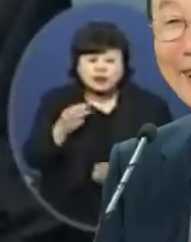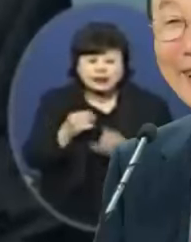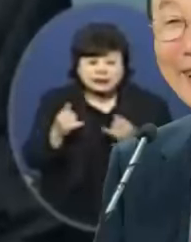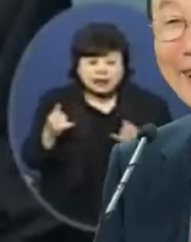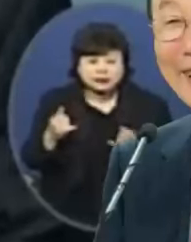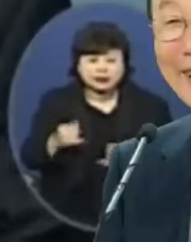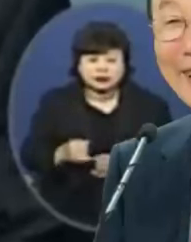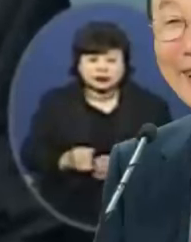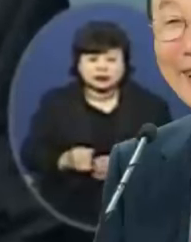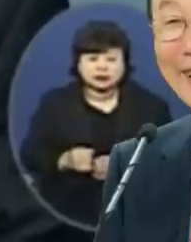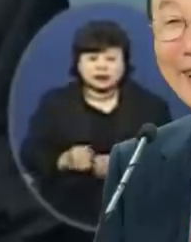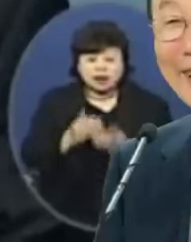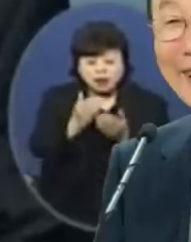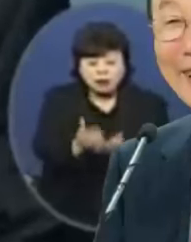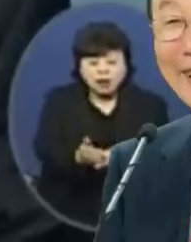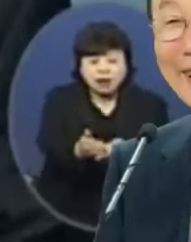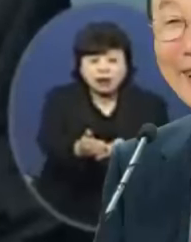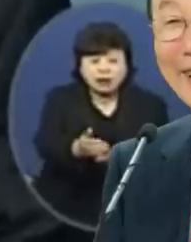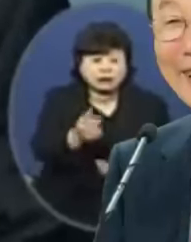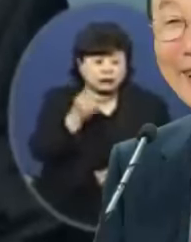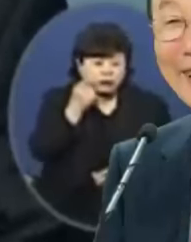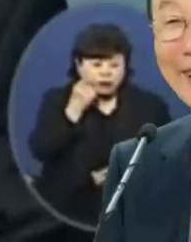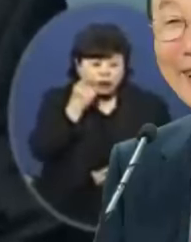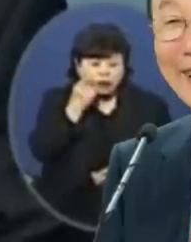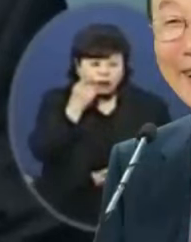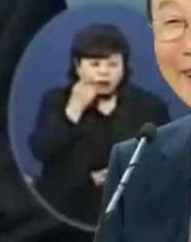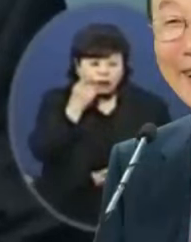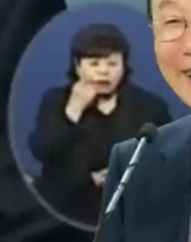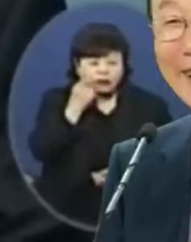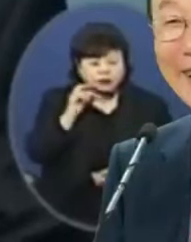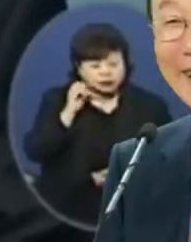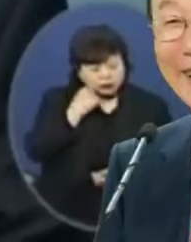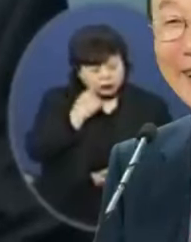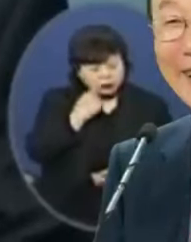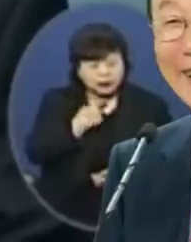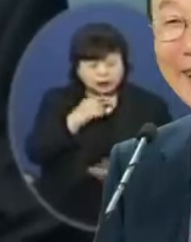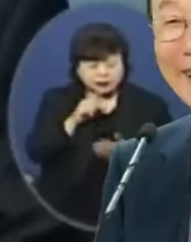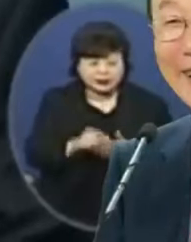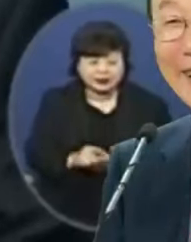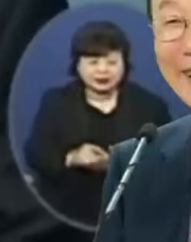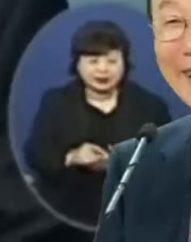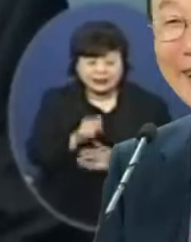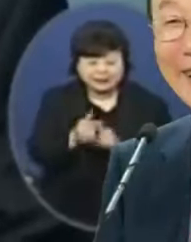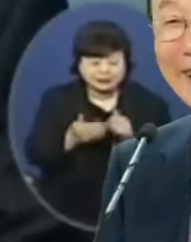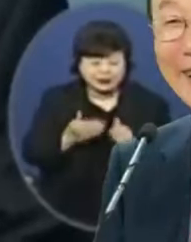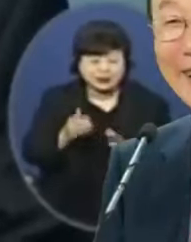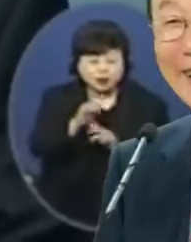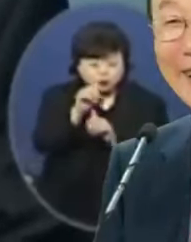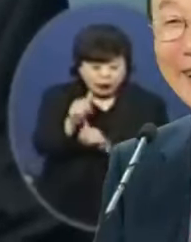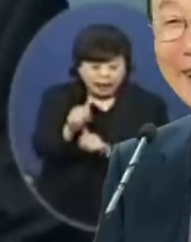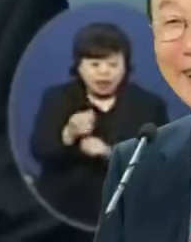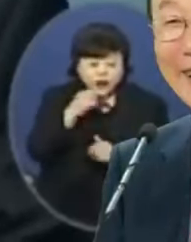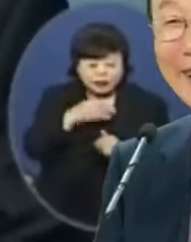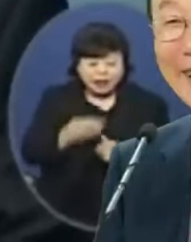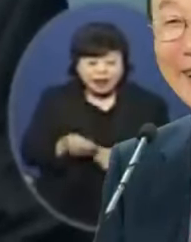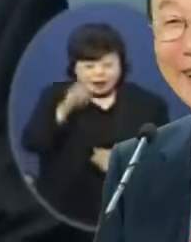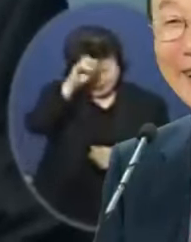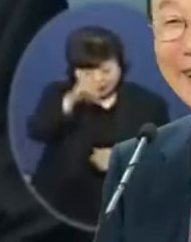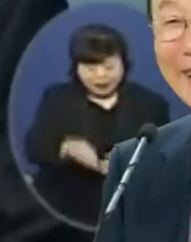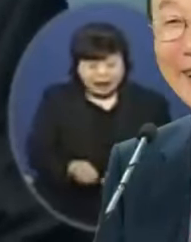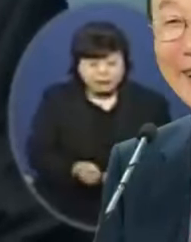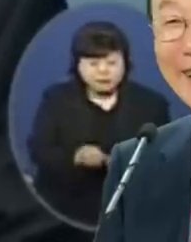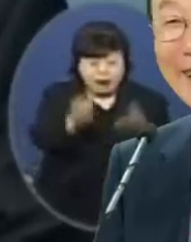백성이 배를 타고 건너갈 수도 없고 아주 난처한데 하나님께서는 여호수아에게 요단강을 갈라지게